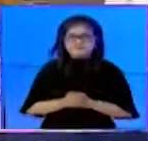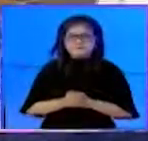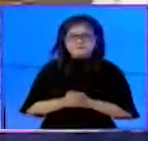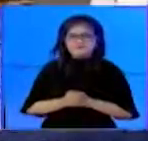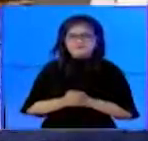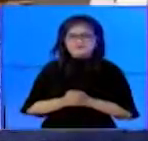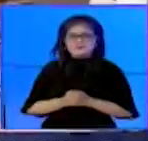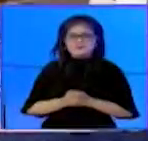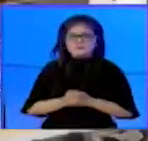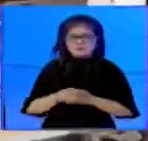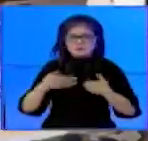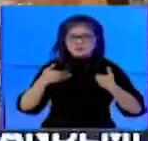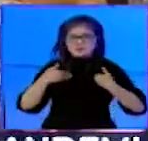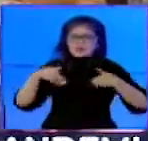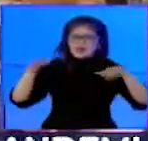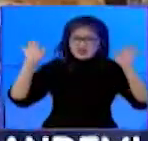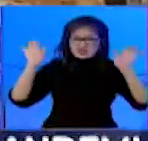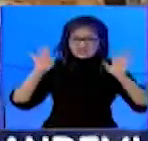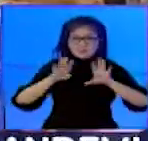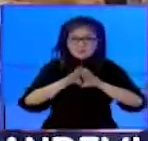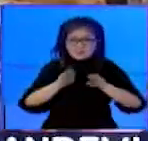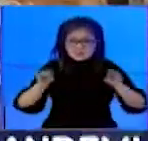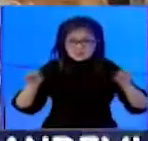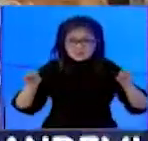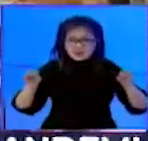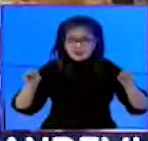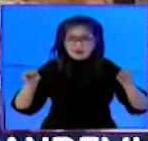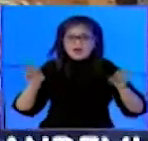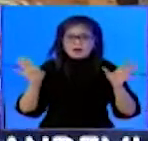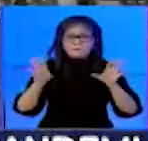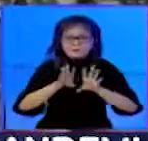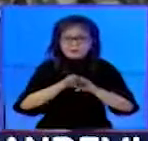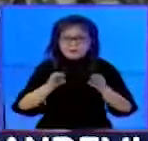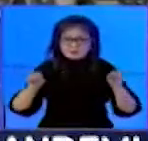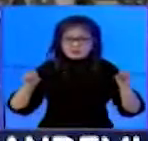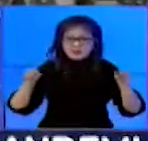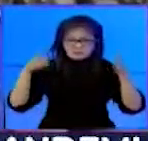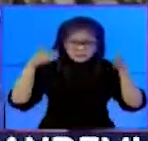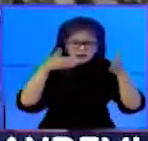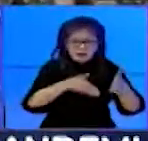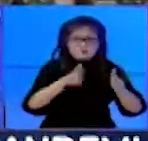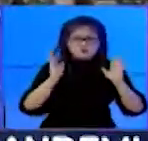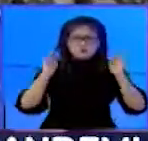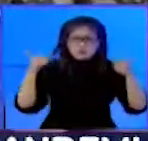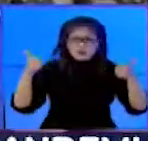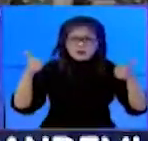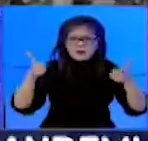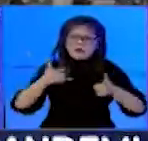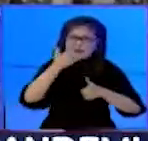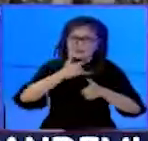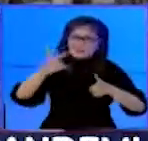Ketulusan dan keikhlasan dalam menjalankan tugas telah tertanam di hati para petugas pemakaman. Mereka tetap menjalankan